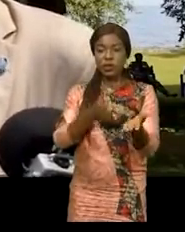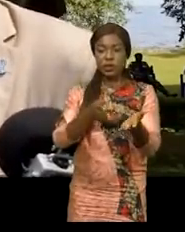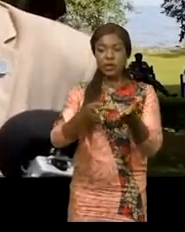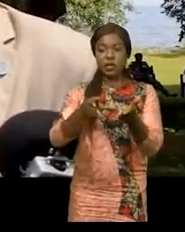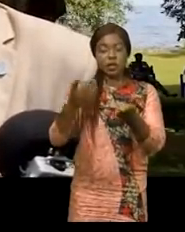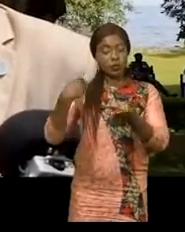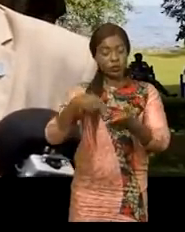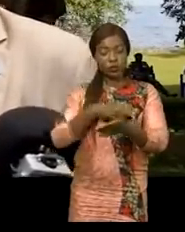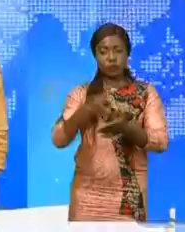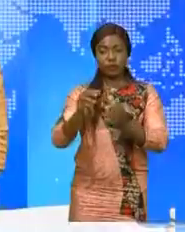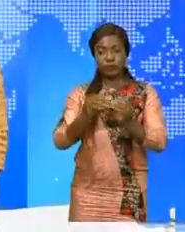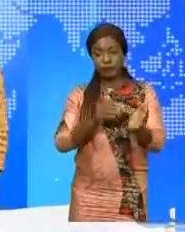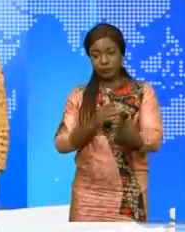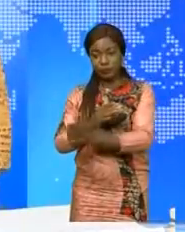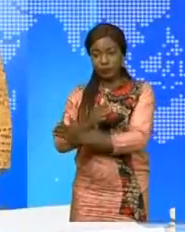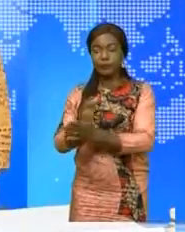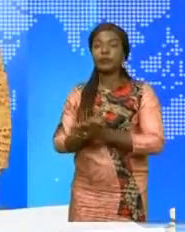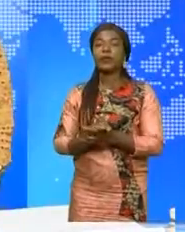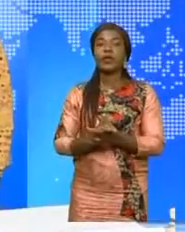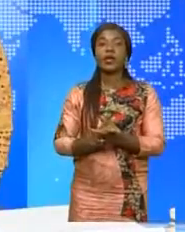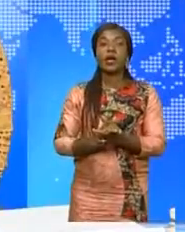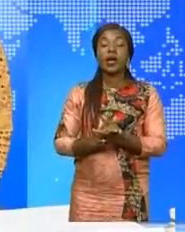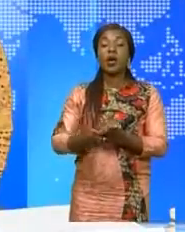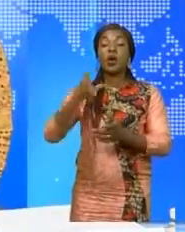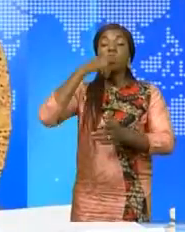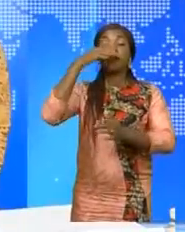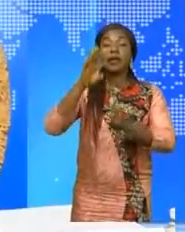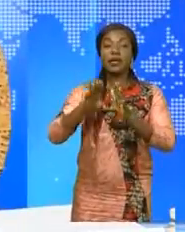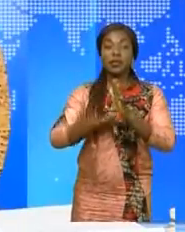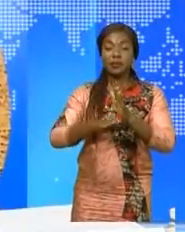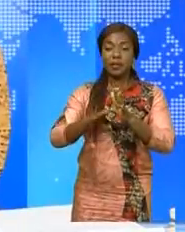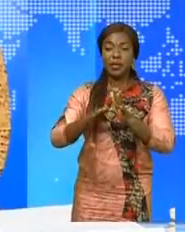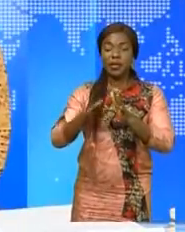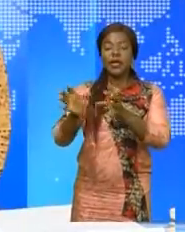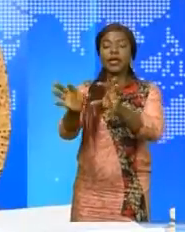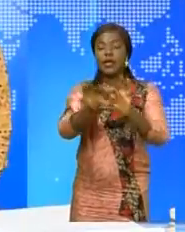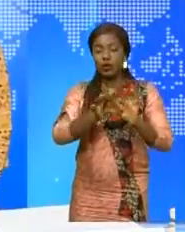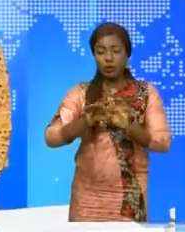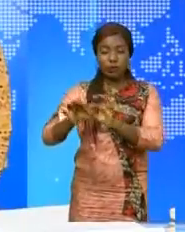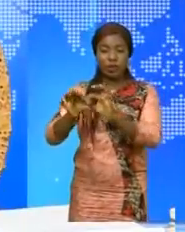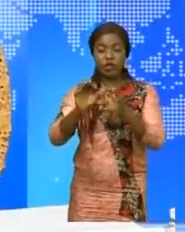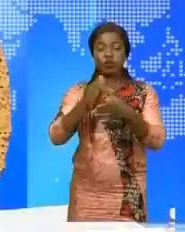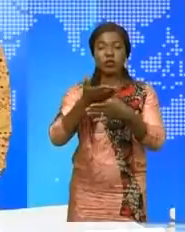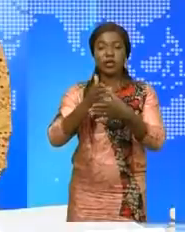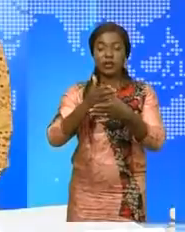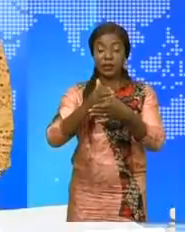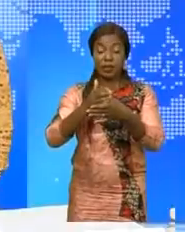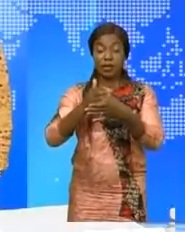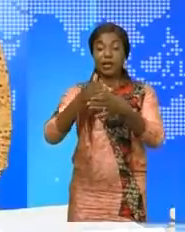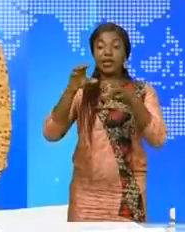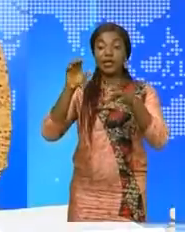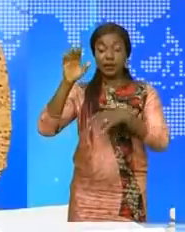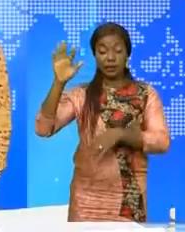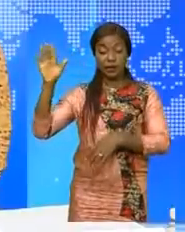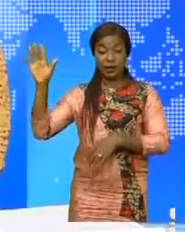plus besoin d'assistance humanitaire à l'assemblée nationale le réchauffement de la coopération bilatérale entre kinshasa et séoul